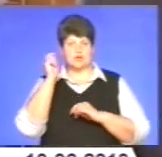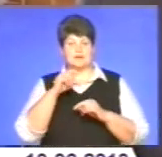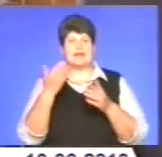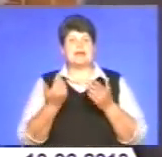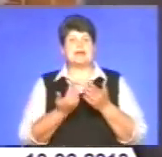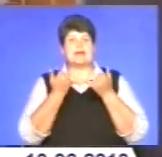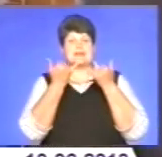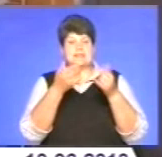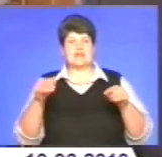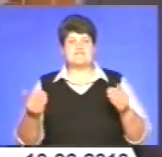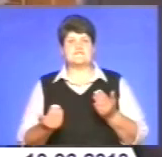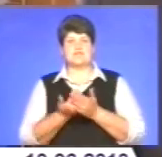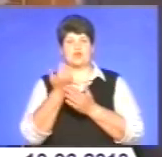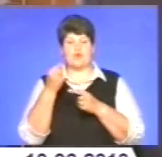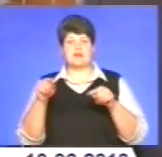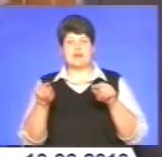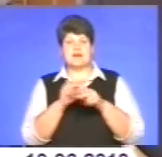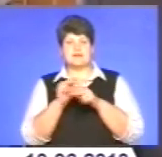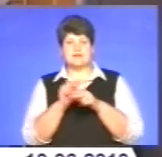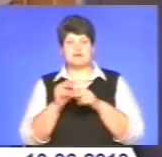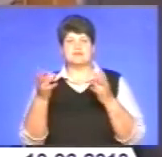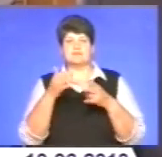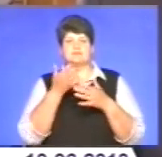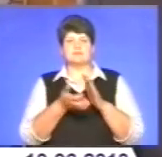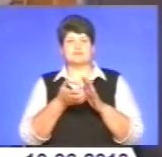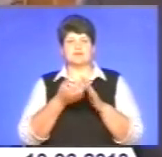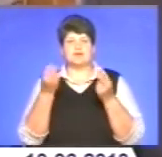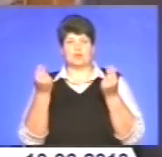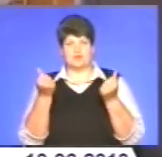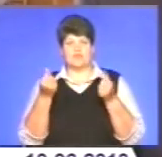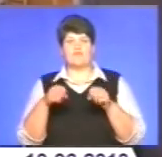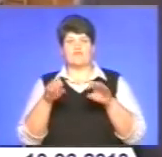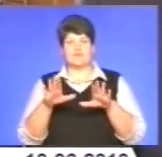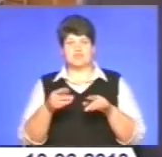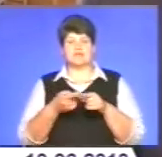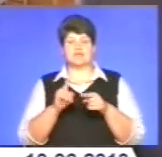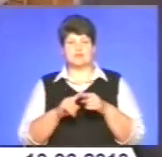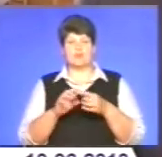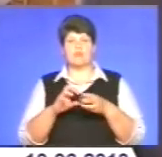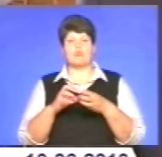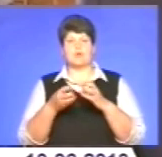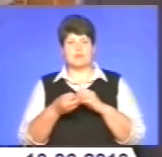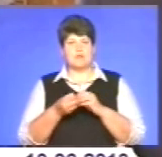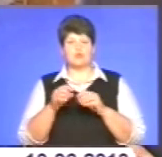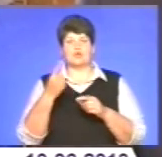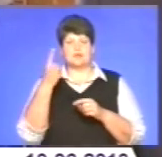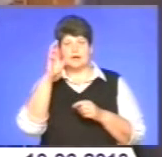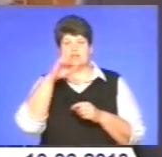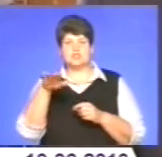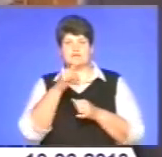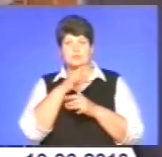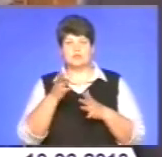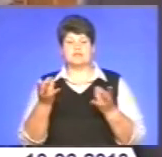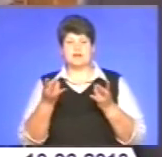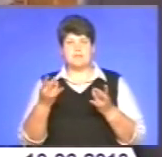і реставрації бракує фінансових ресурсів. Думаю, що вирішення цієї проблеми не під силу одній державі. Тут слід активніше